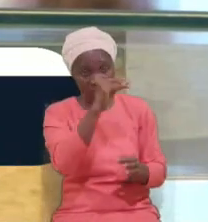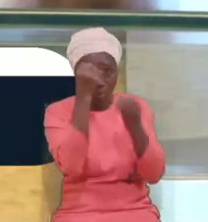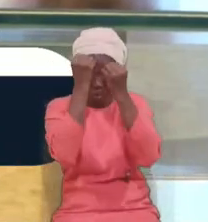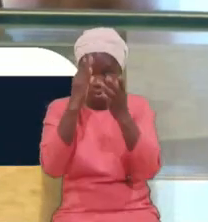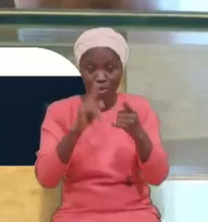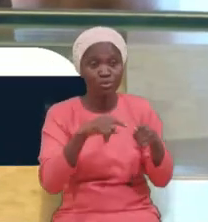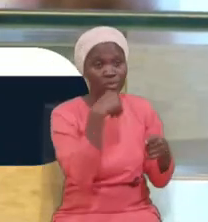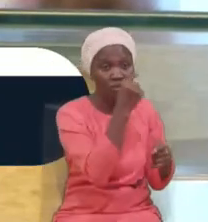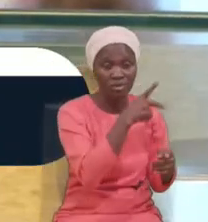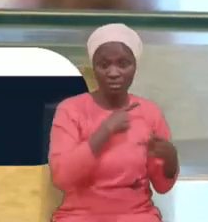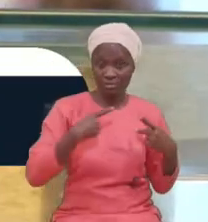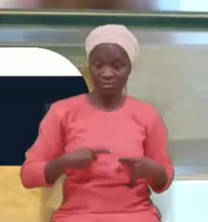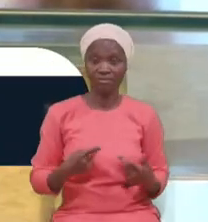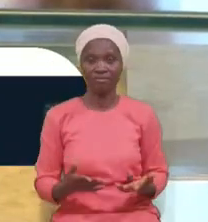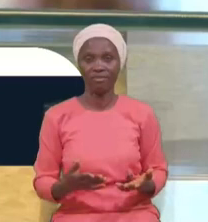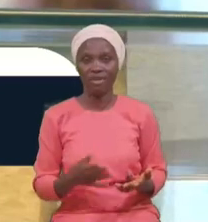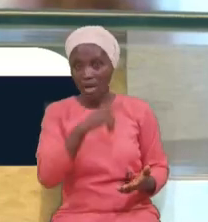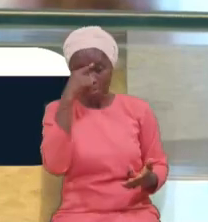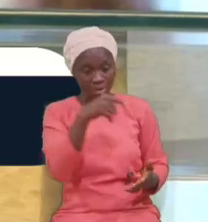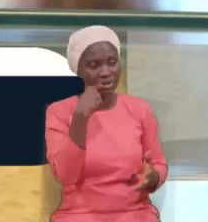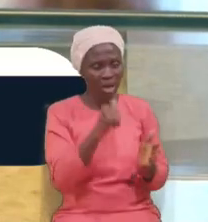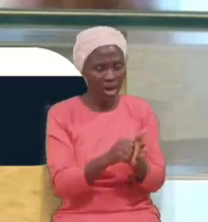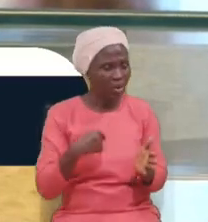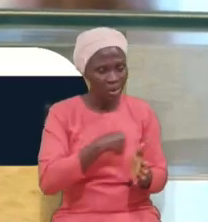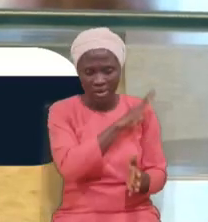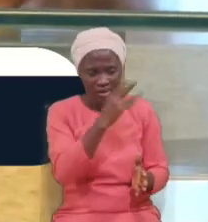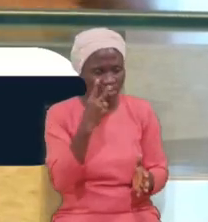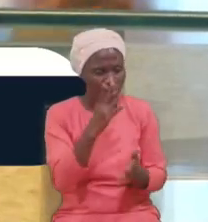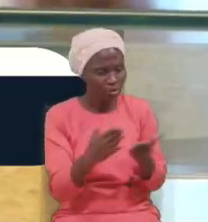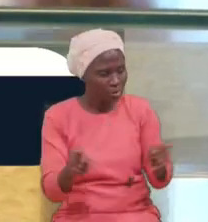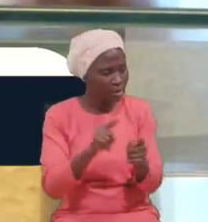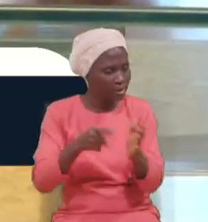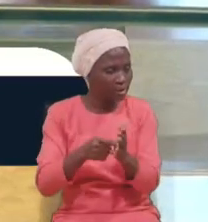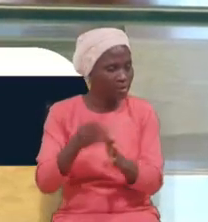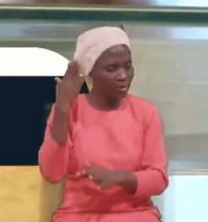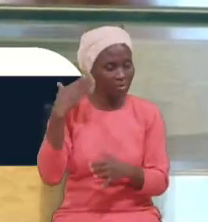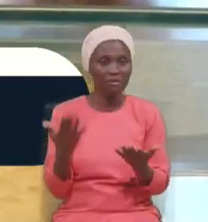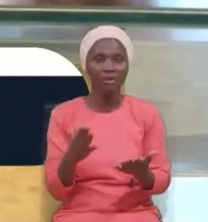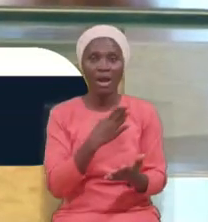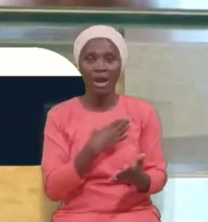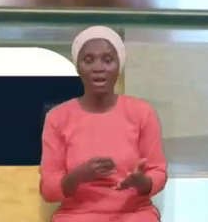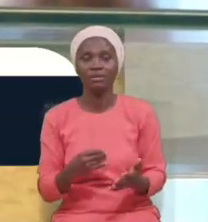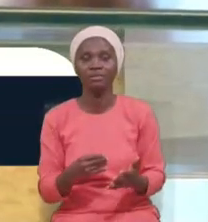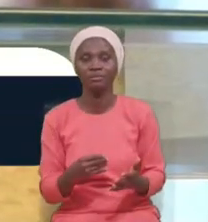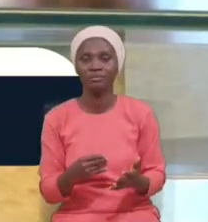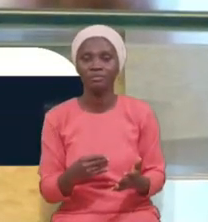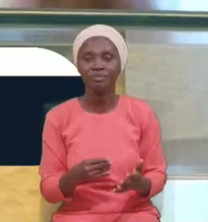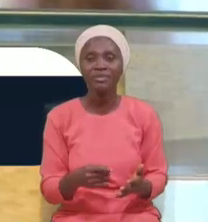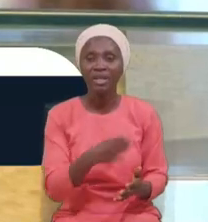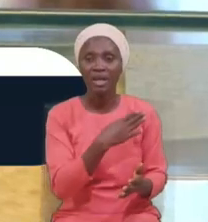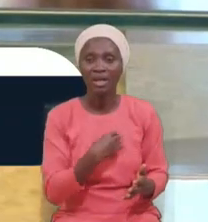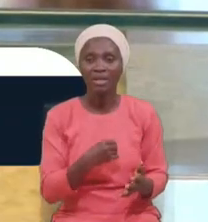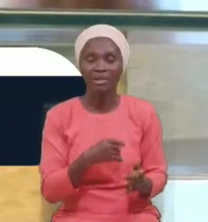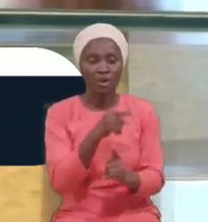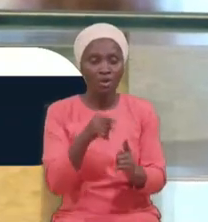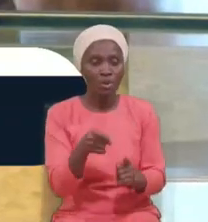sacrificateur qui va dire, viens, on n'a rien appris de pareil, si c'est vrai. Donc, alors il